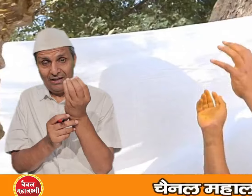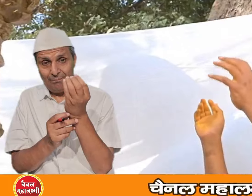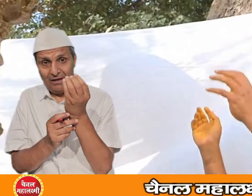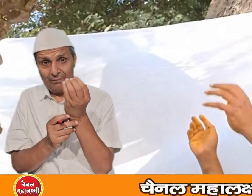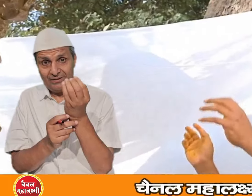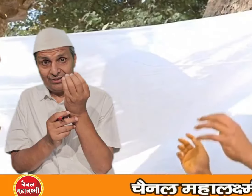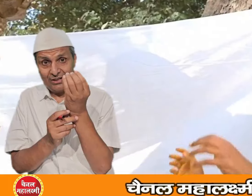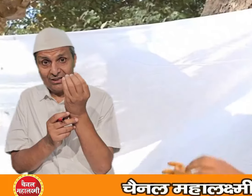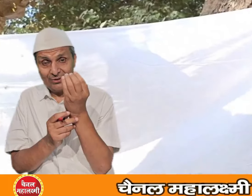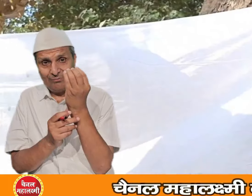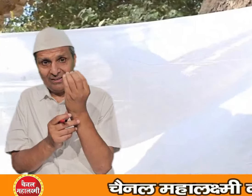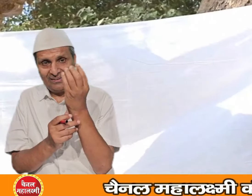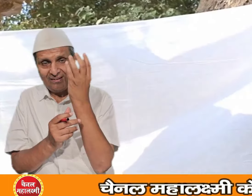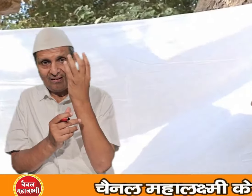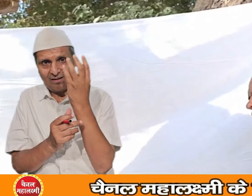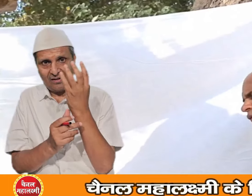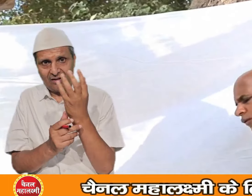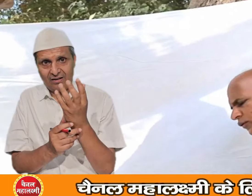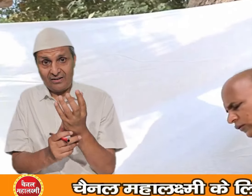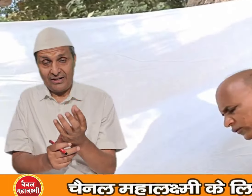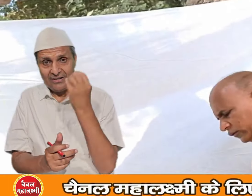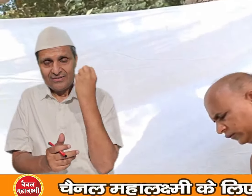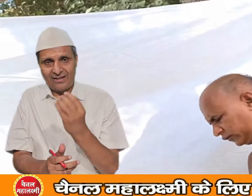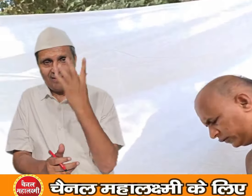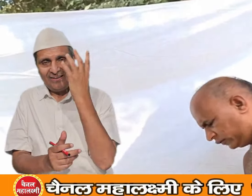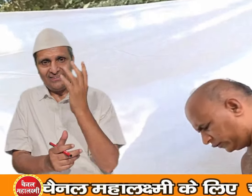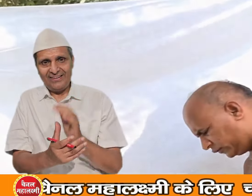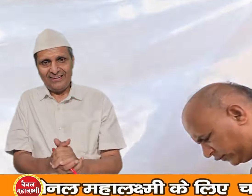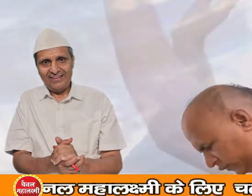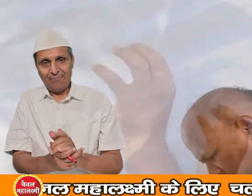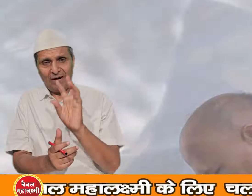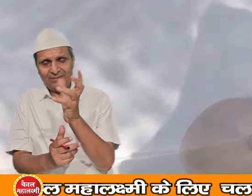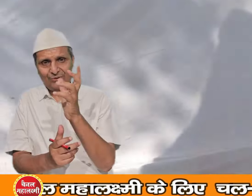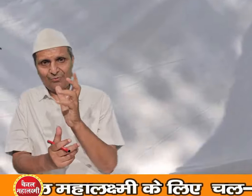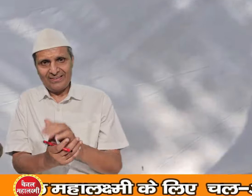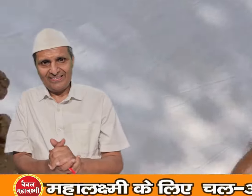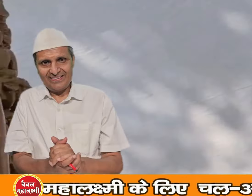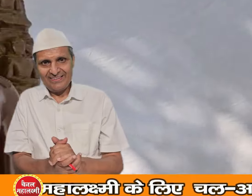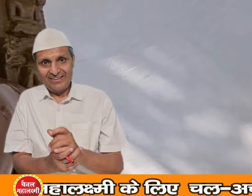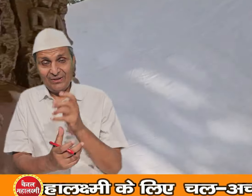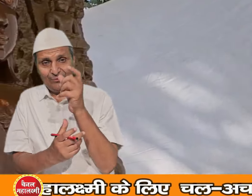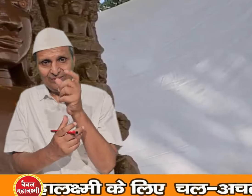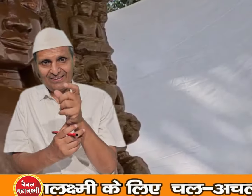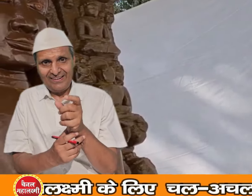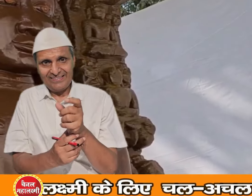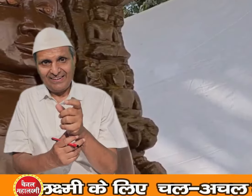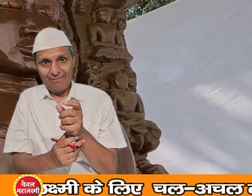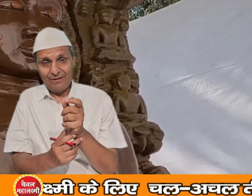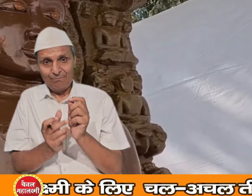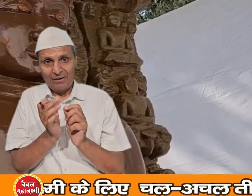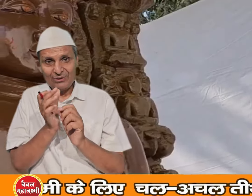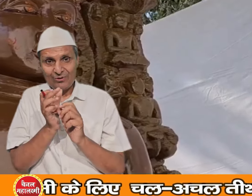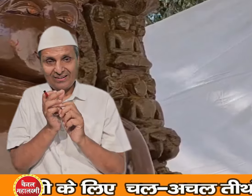इमली के पेड़ पर जितनी हजारों इमलिया थी करके सारी नीचे गिराई मात्र दो मिनट के अंदर उनका गिरना